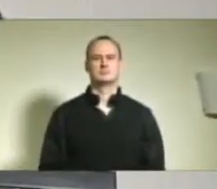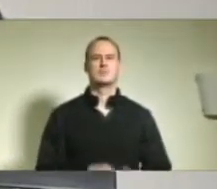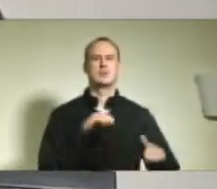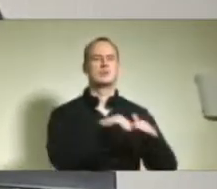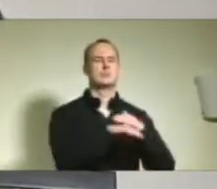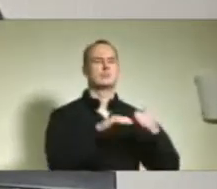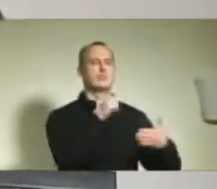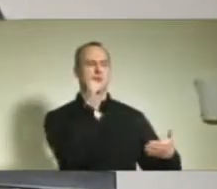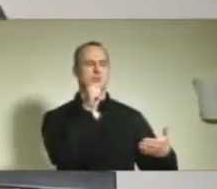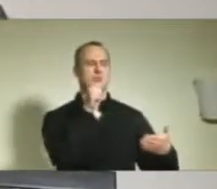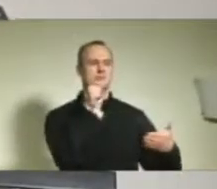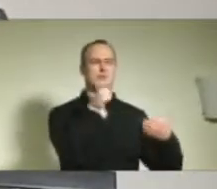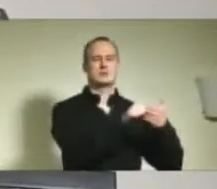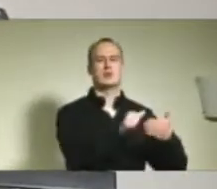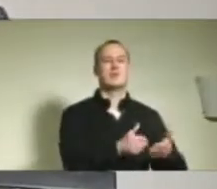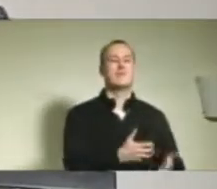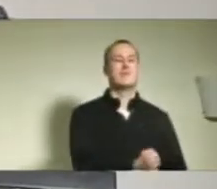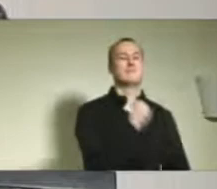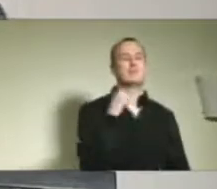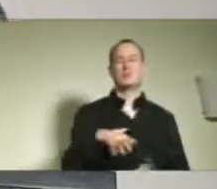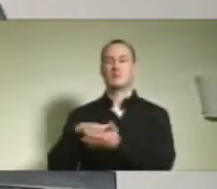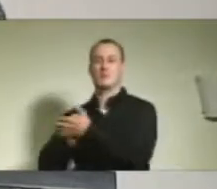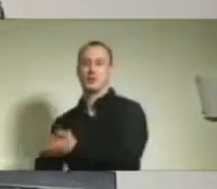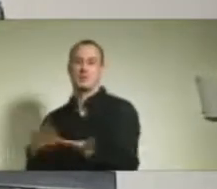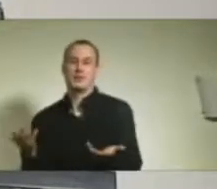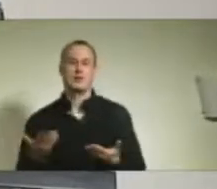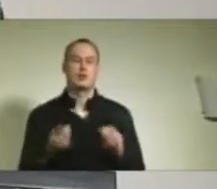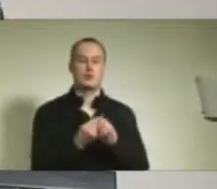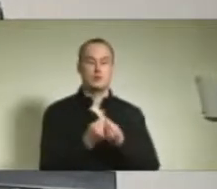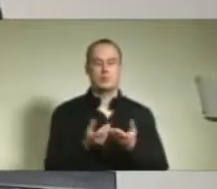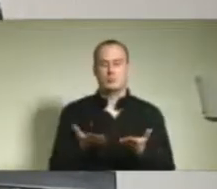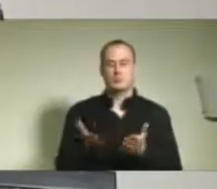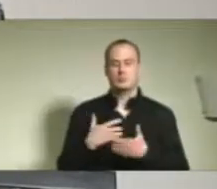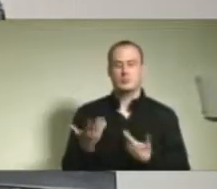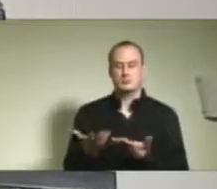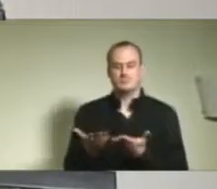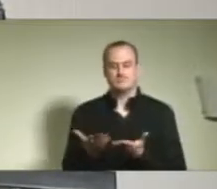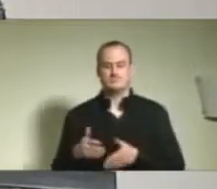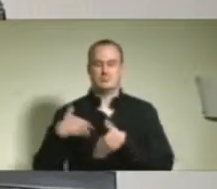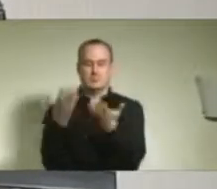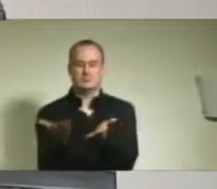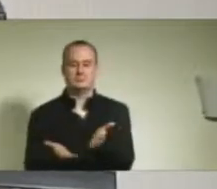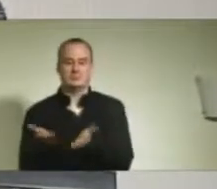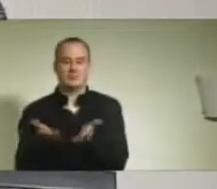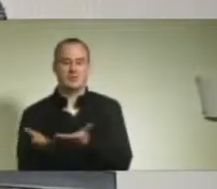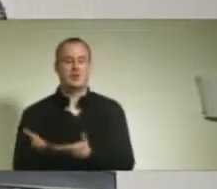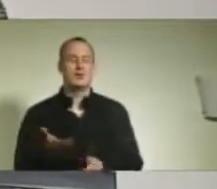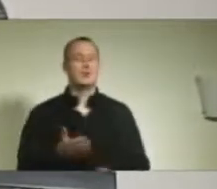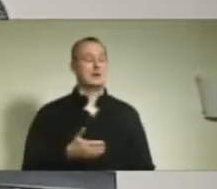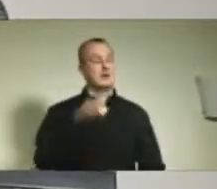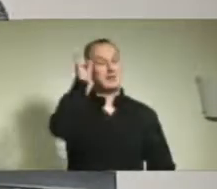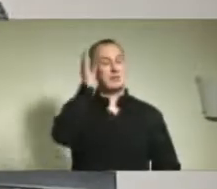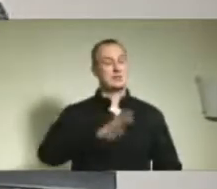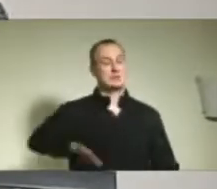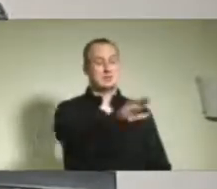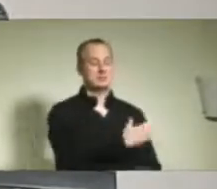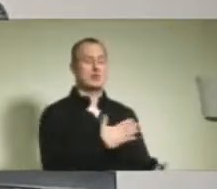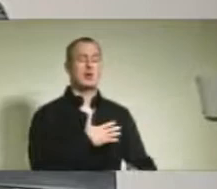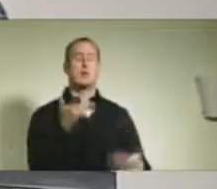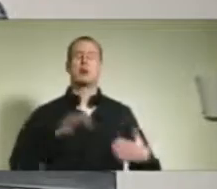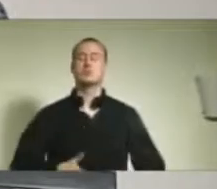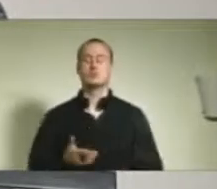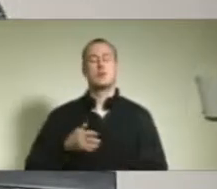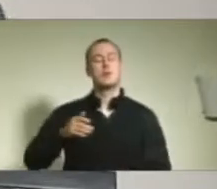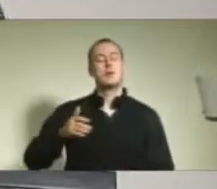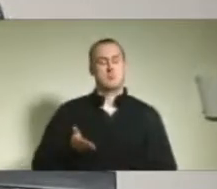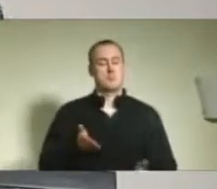par rapport aux autres banques. Alors, les Français nous aiment bien, parce qu'ils nous prennent pour la banque de l'État, la banque sérieuse. On a récupéré des clients avec la